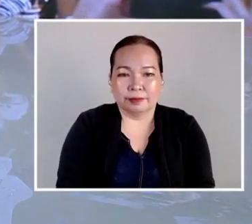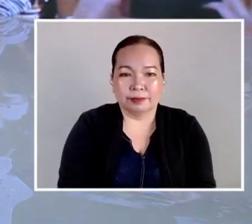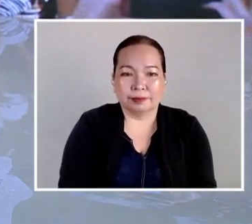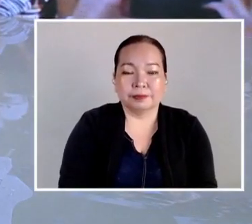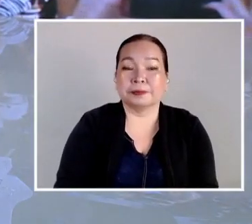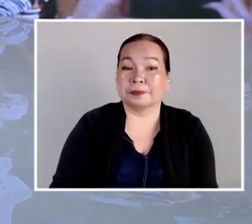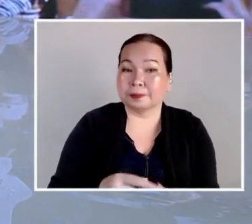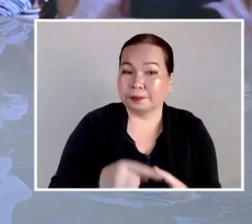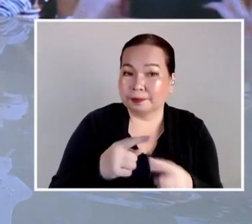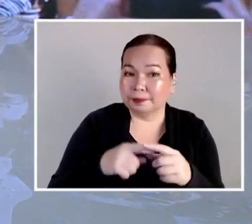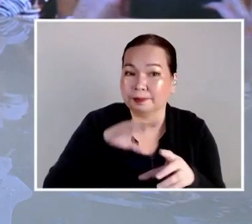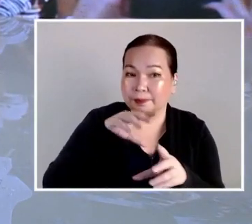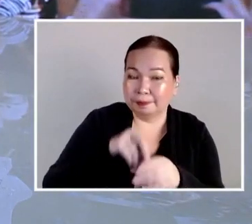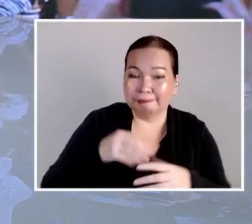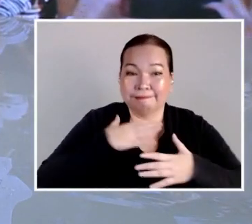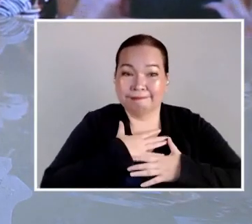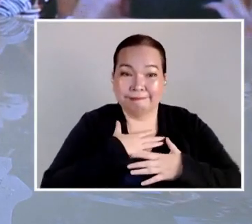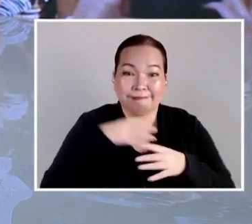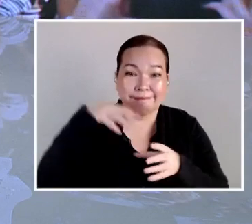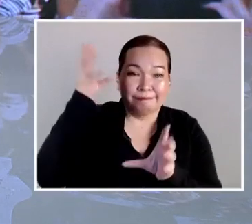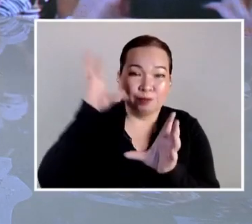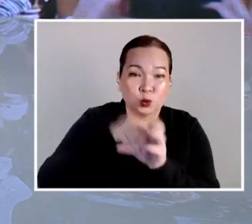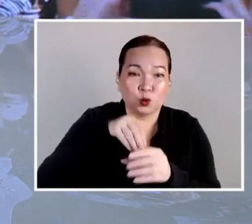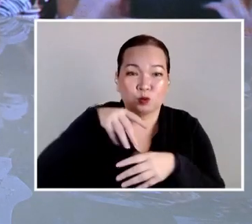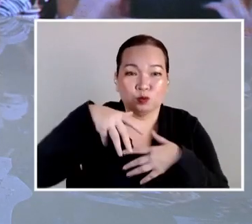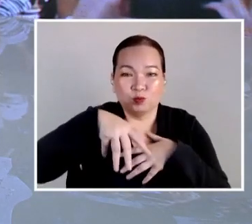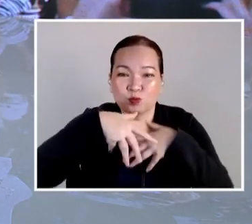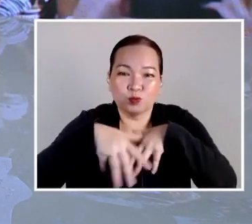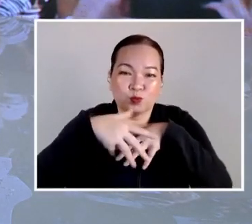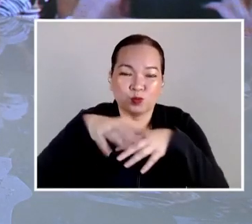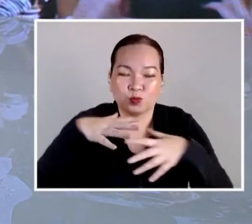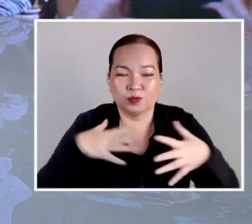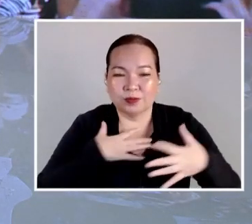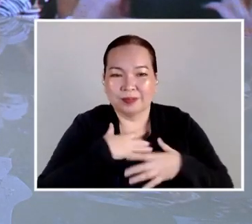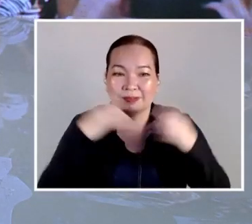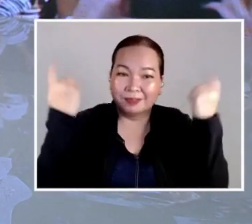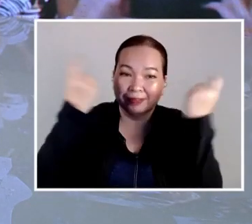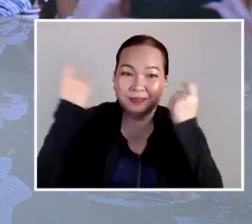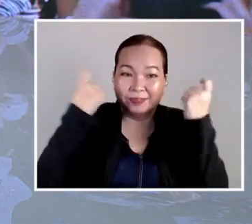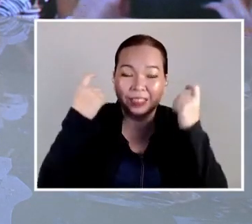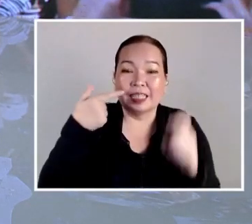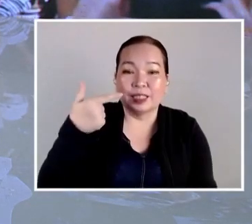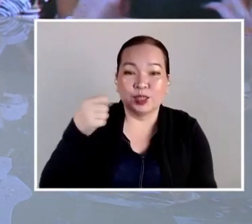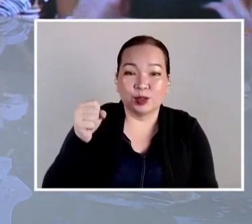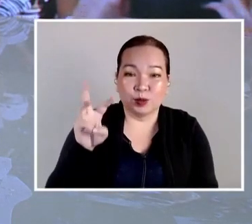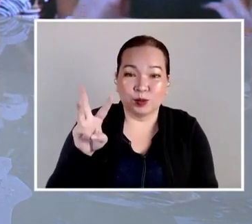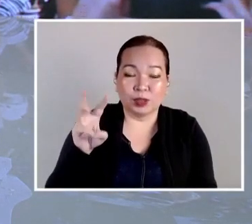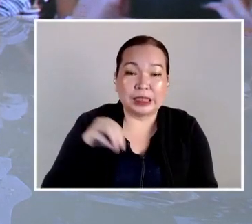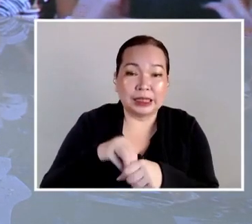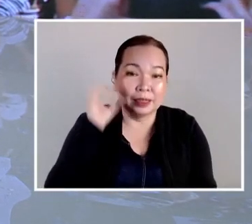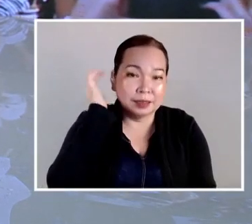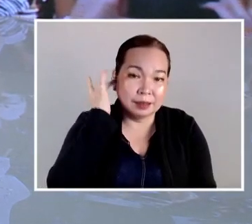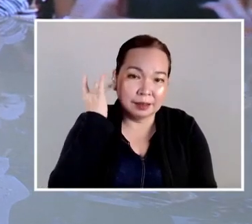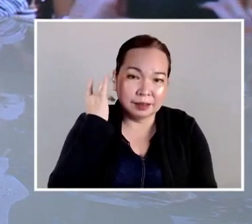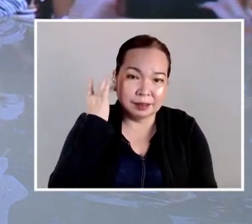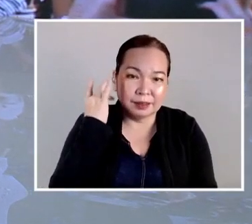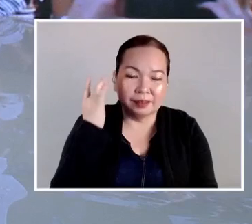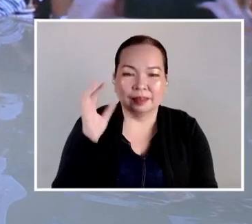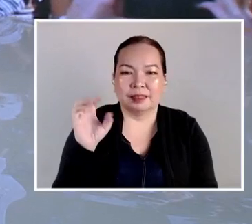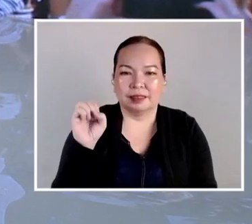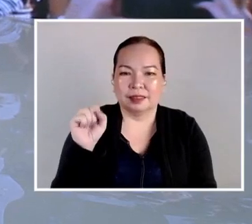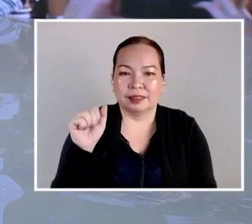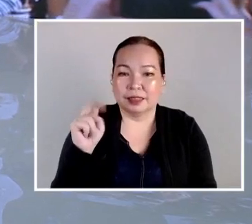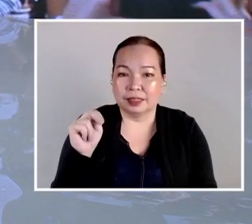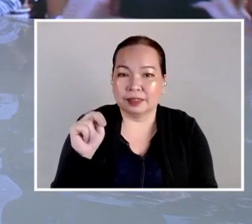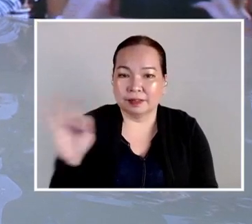Nakisaya ang libo-libong fans sa pagbabalik ng Golden State Warriors sa San Francisco matapos ang kanilang panalo sa NBA